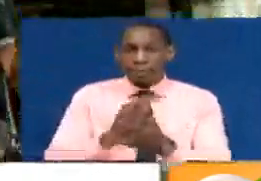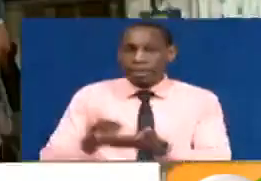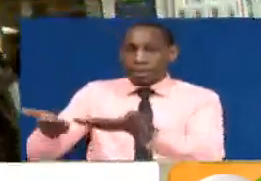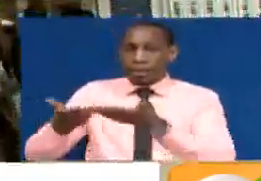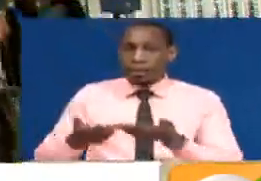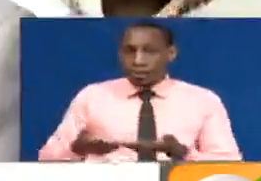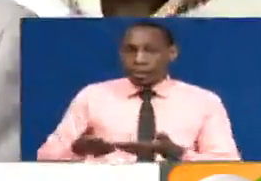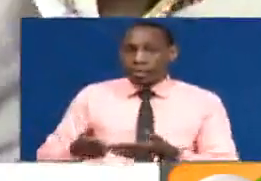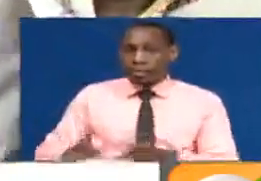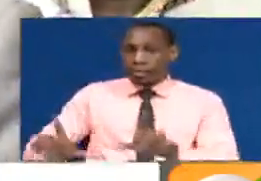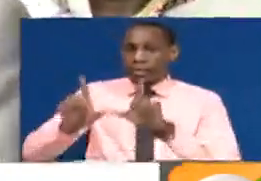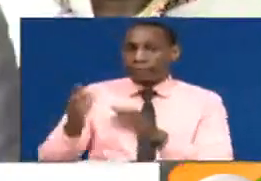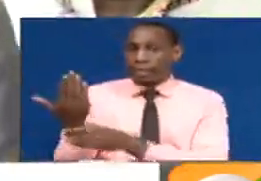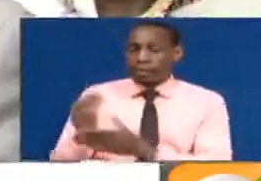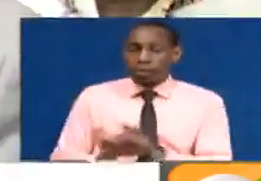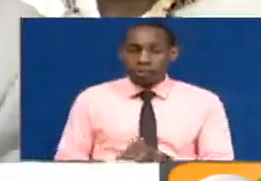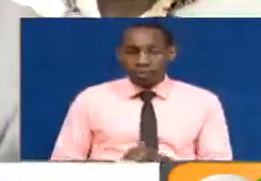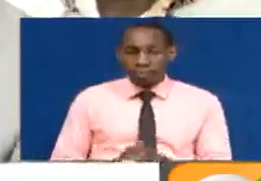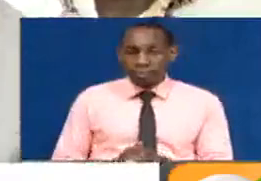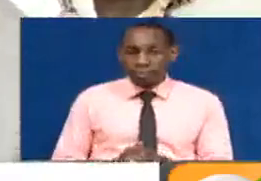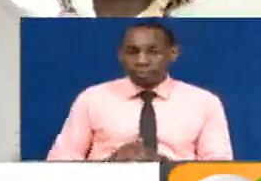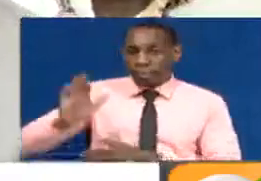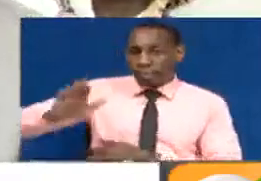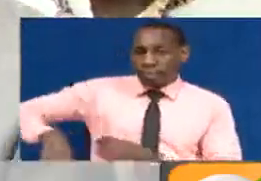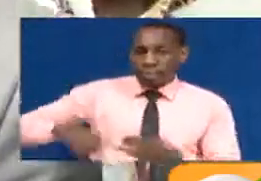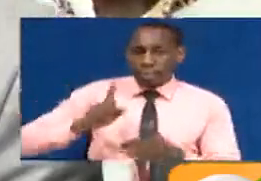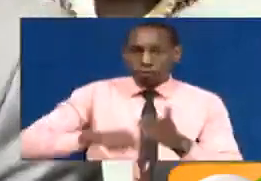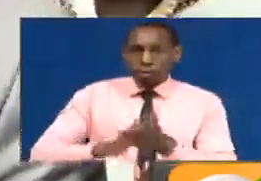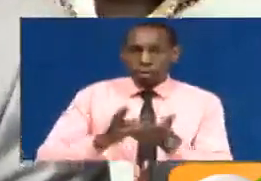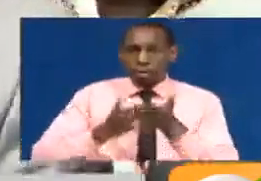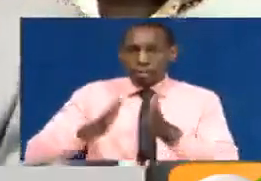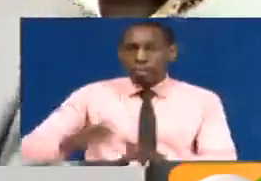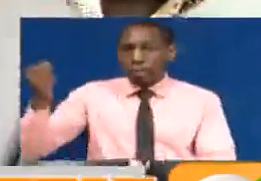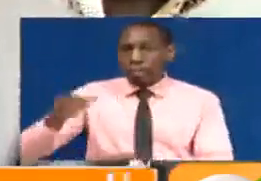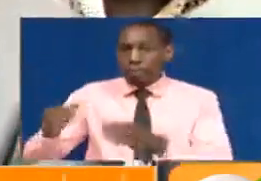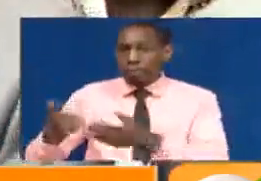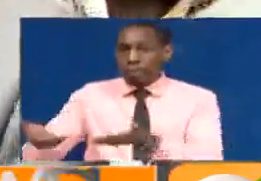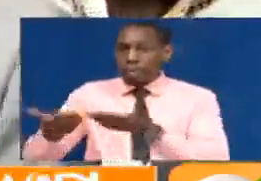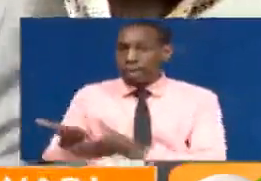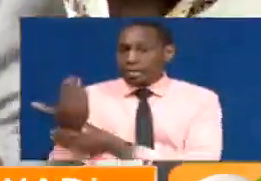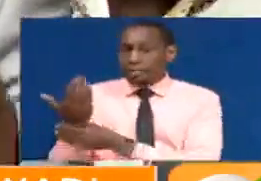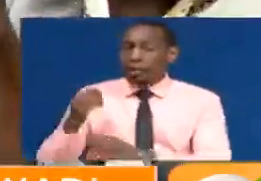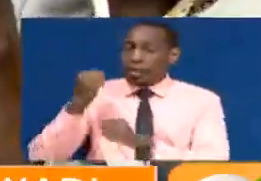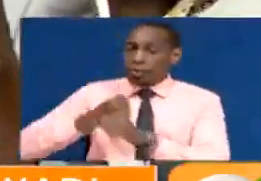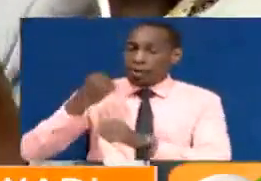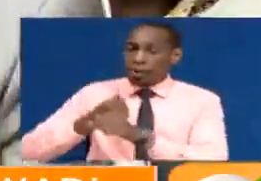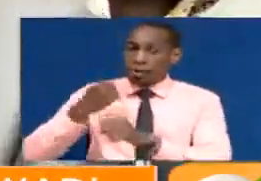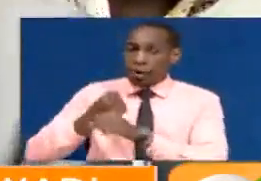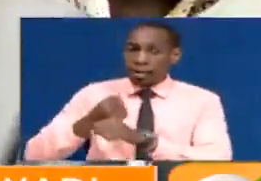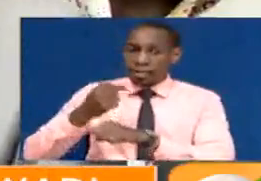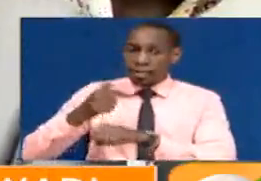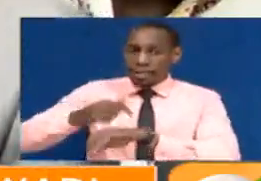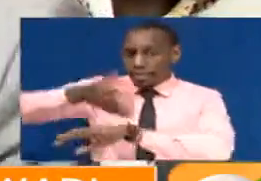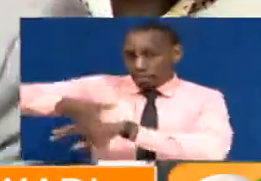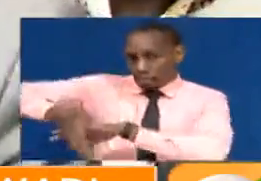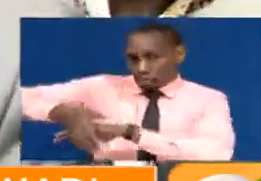kuwasilisha vyeti vyao. Delay ni regional political parties walikuwa wameshatupatia makaratasi na walifanya kazi paka saa